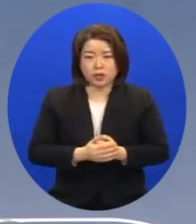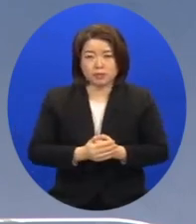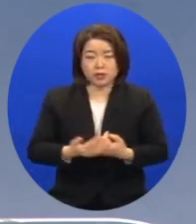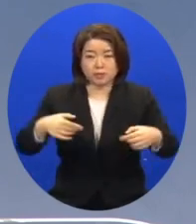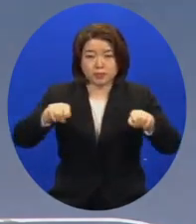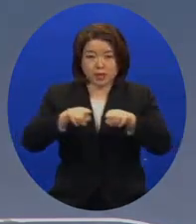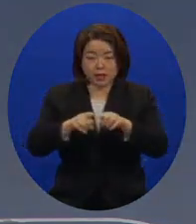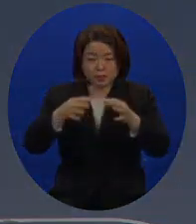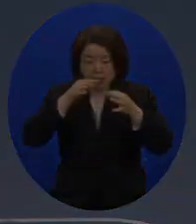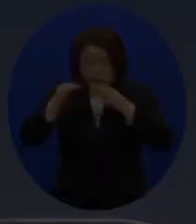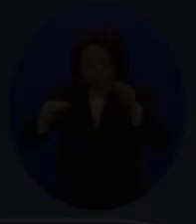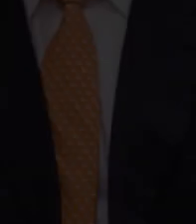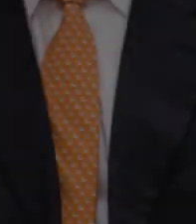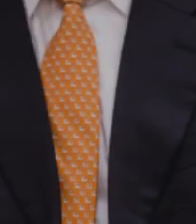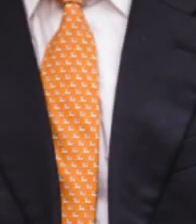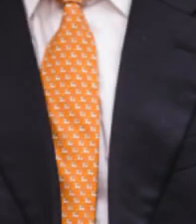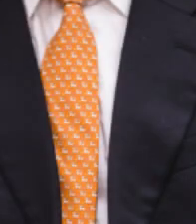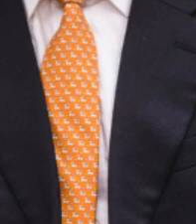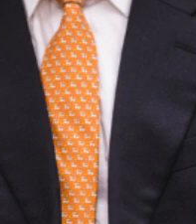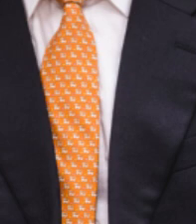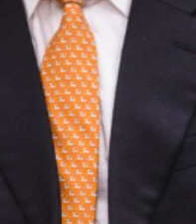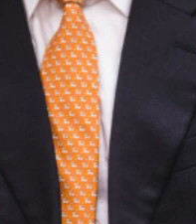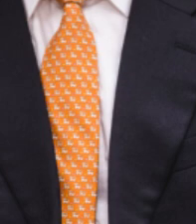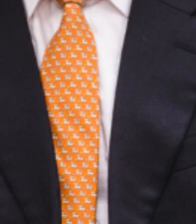기도하고 성찰을 받겠습니다